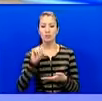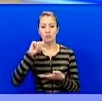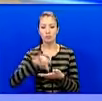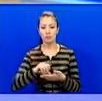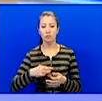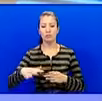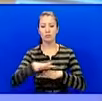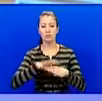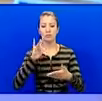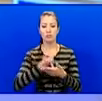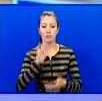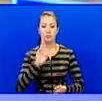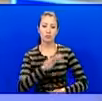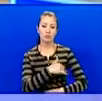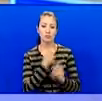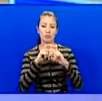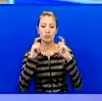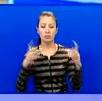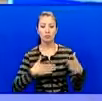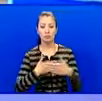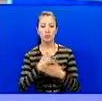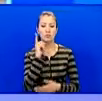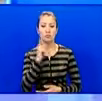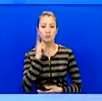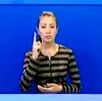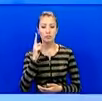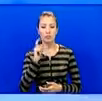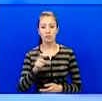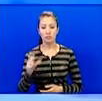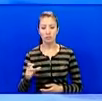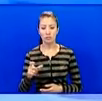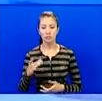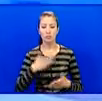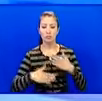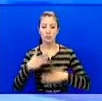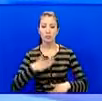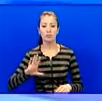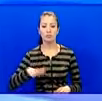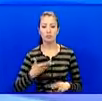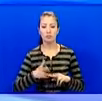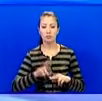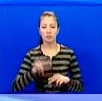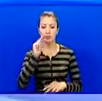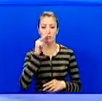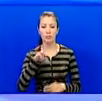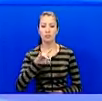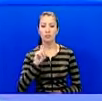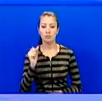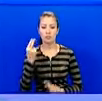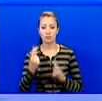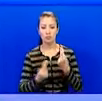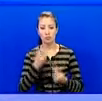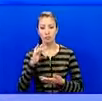бірге еріктілер мектебінің бесенді жастары өңір тұрғындарына ерекше әсер сыйлады. Шара шерушілері Шымкент Плаза ойын сауық